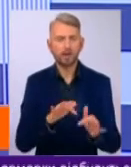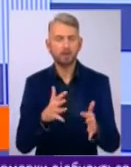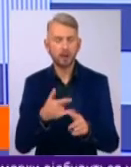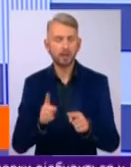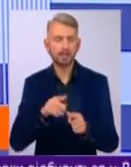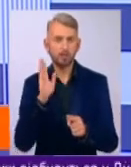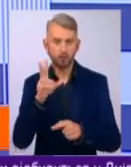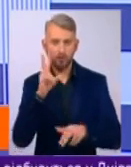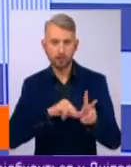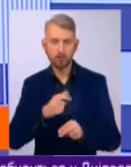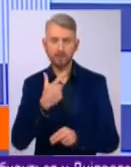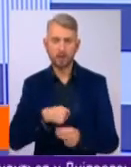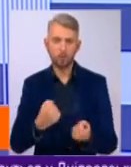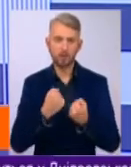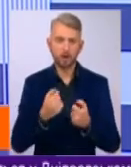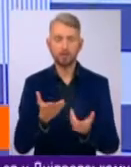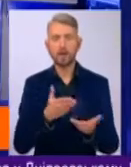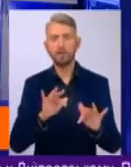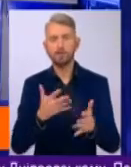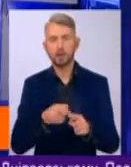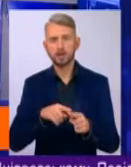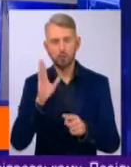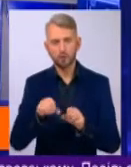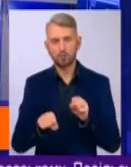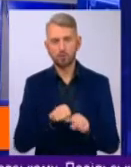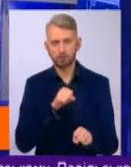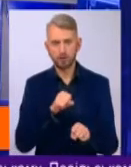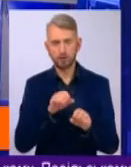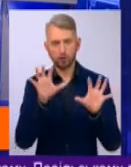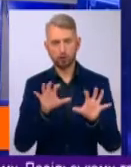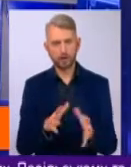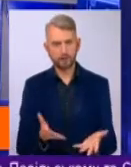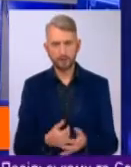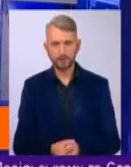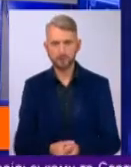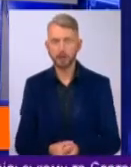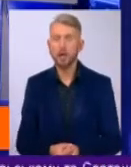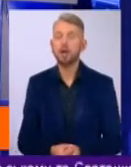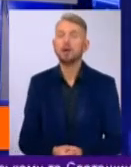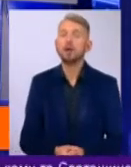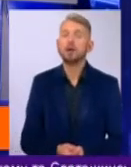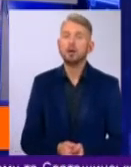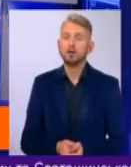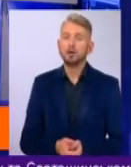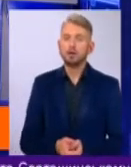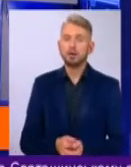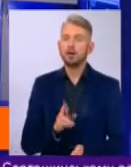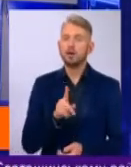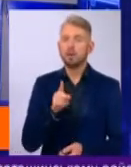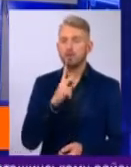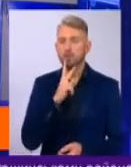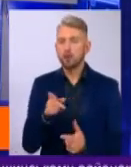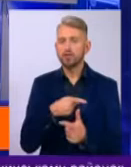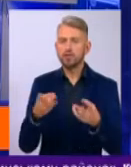буде вважатися самозахистом, а в яких випадках це буде порушенням законодавства. Пане Дмитре, як ви бачите,